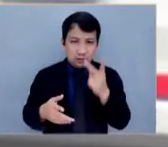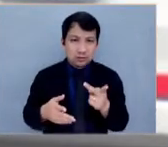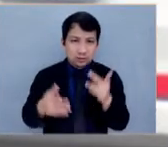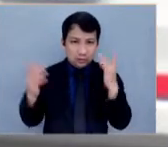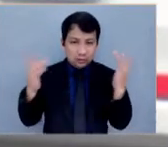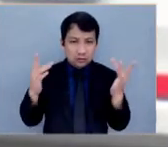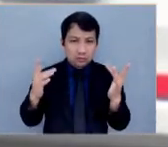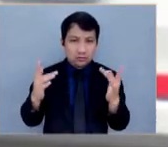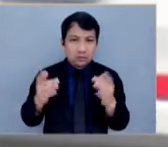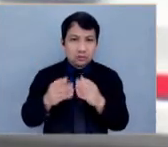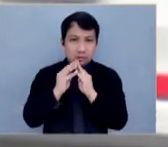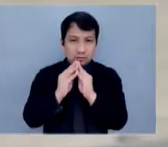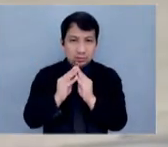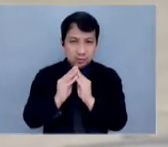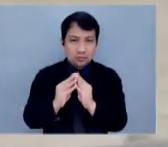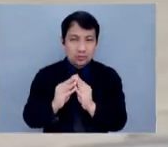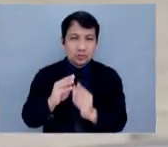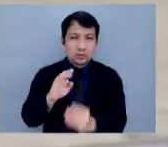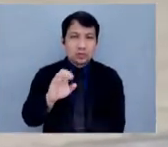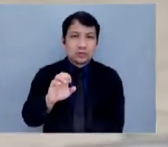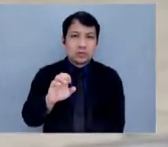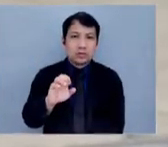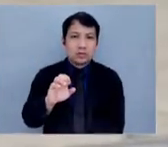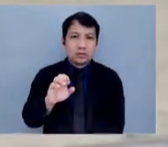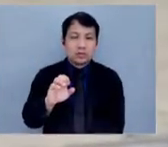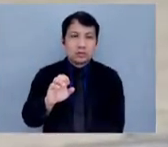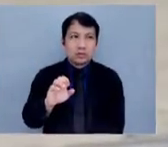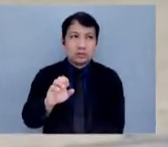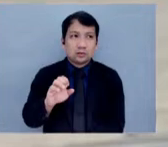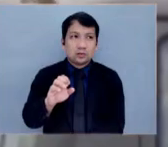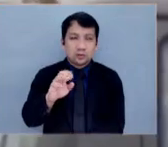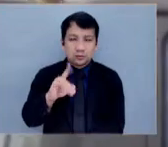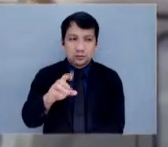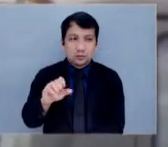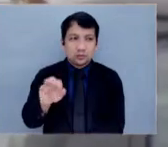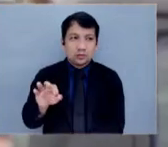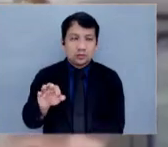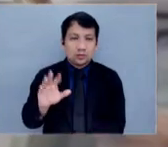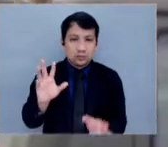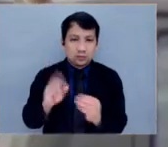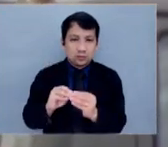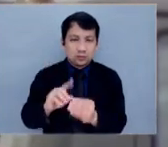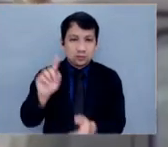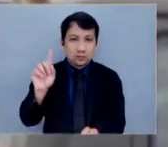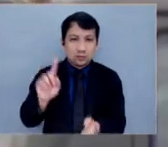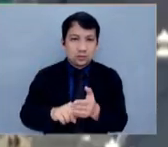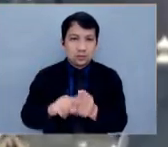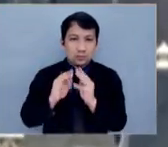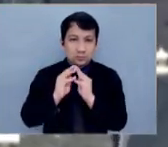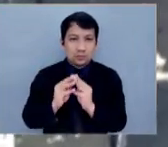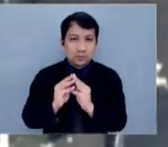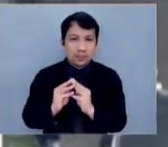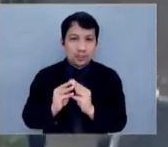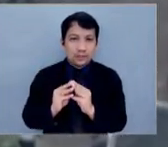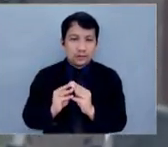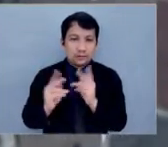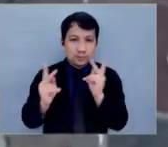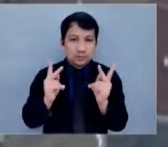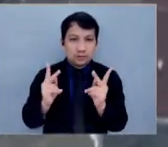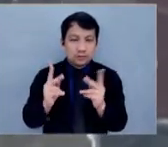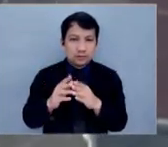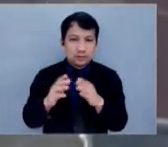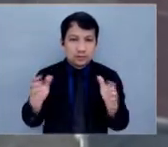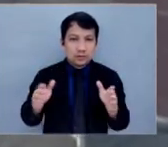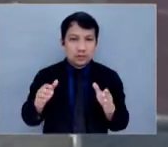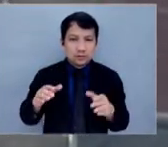ng mga Muslim sa Eid al-Fitr sa Philadelphia. Nasa gitna ng pagtitipo ng 1,000 mga Muslim sa isang parke. Nang biglang mamaril ang